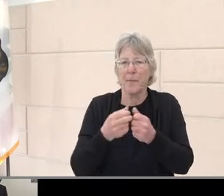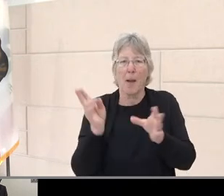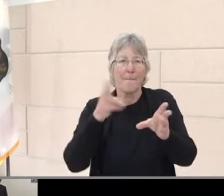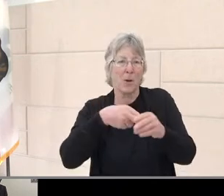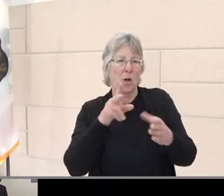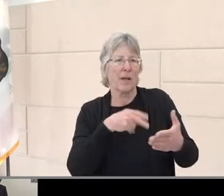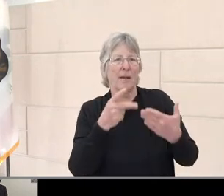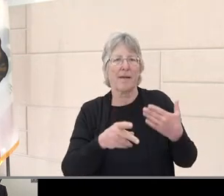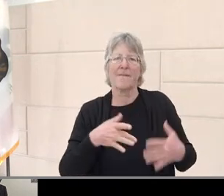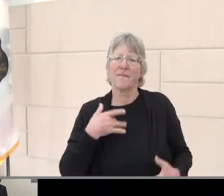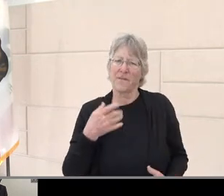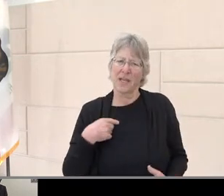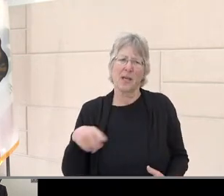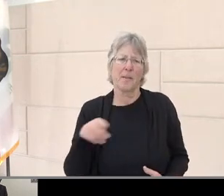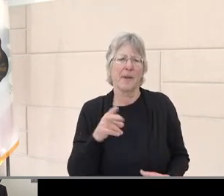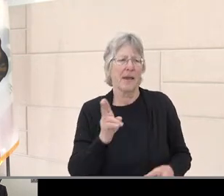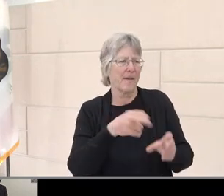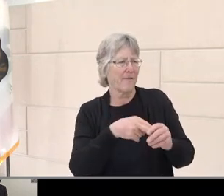ធីនេះ